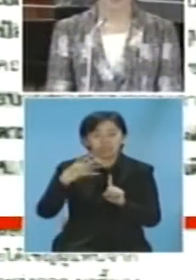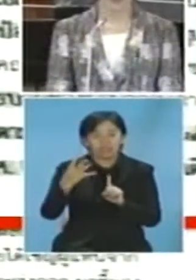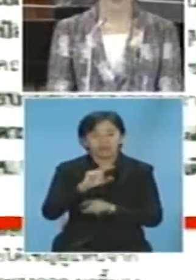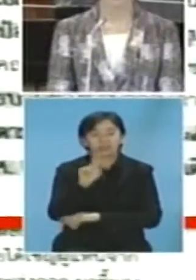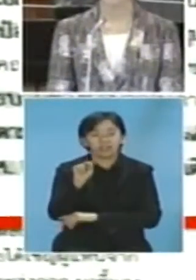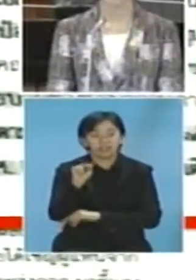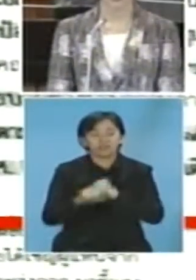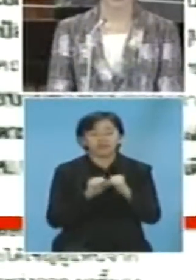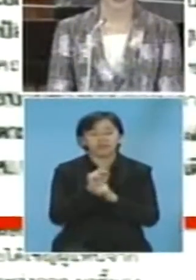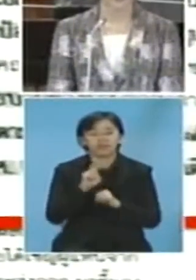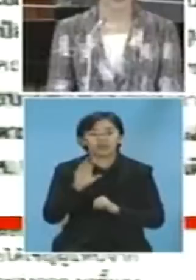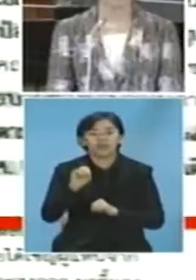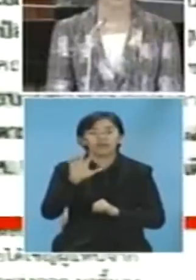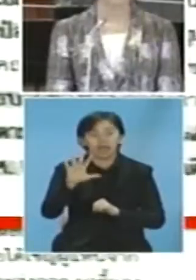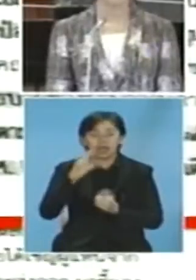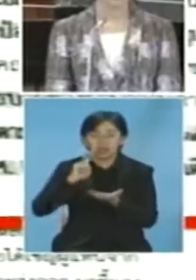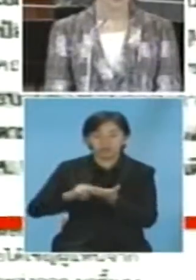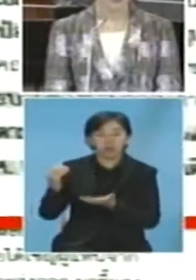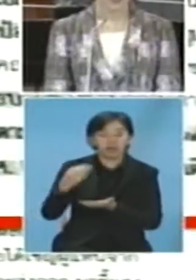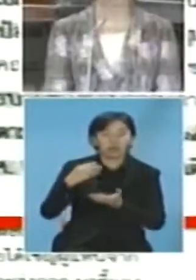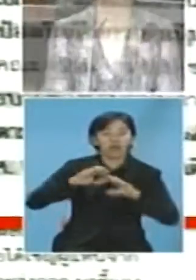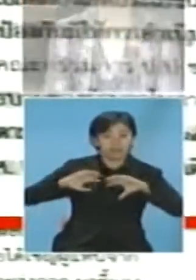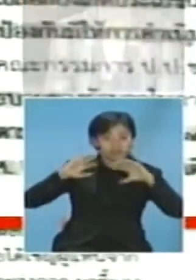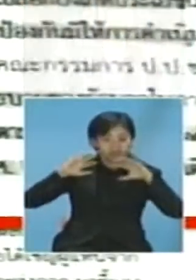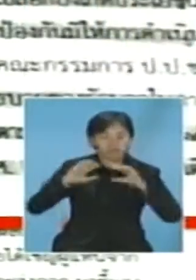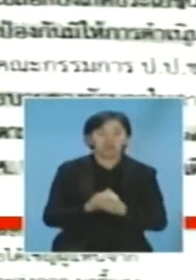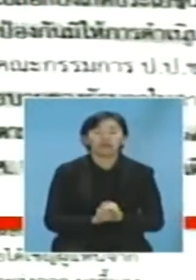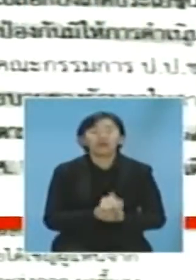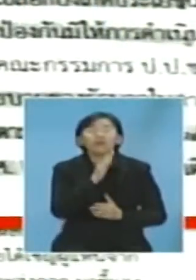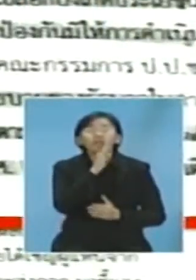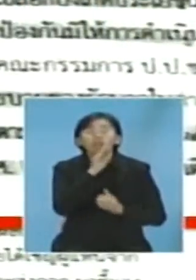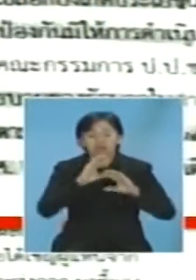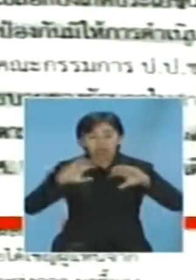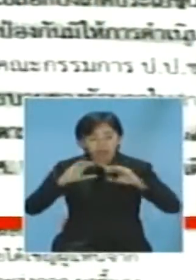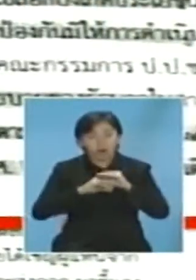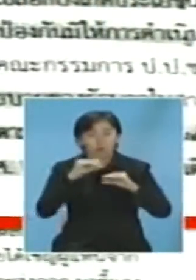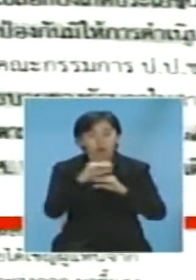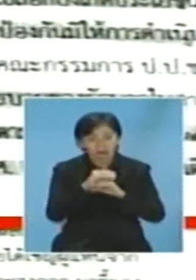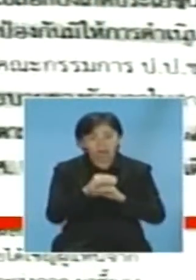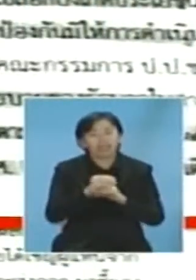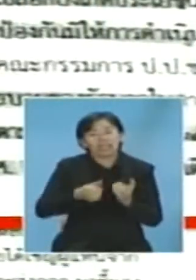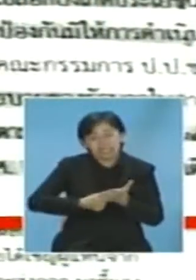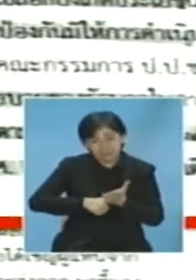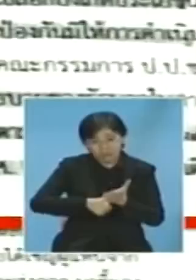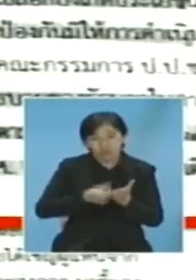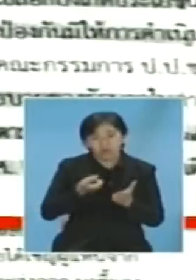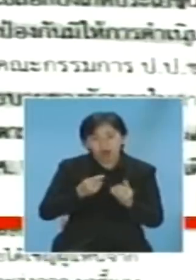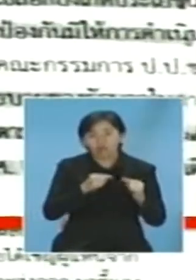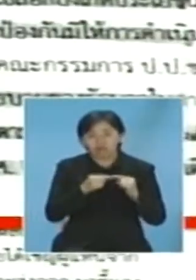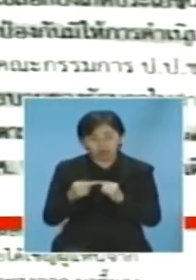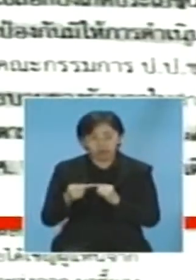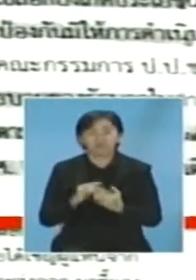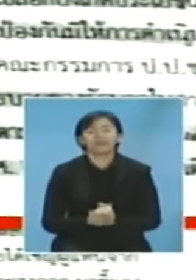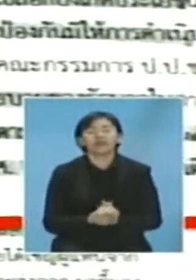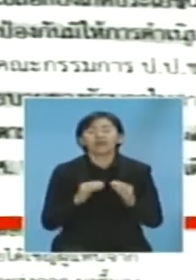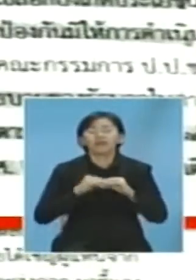น2555ถึงรัฐบาลว่าหากรัฐบาลยังคงดำเนินการต่อไปเนื่องจากเป็น